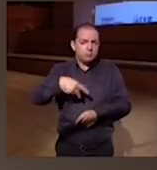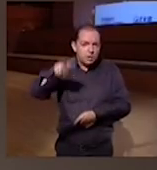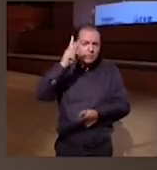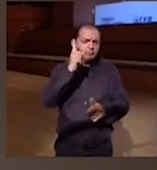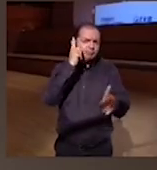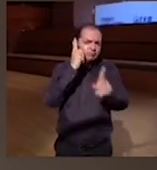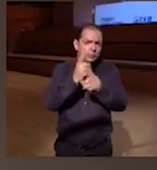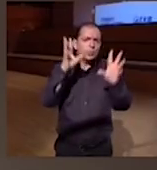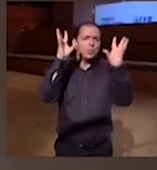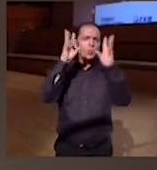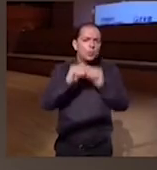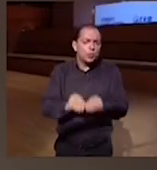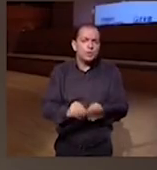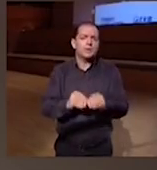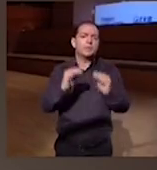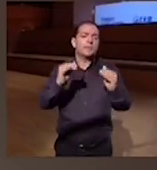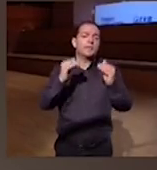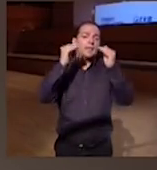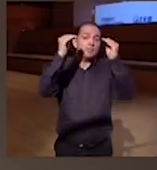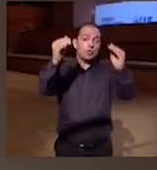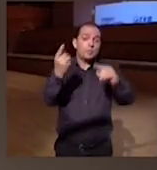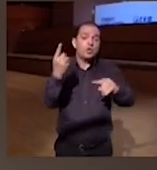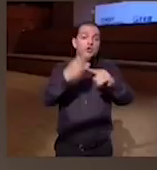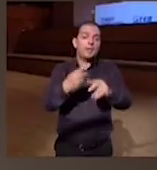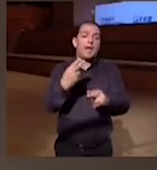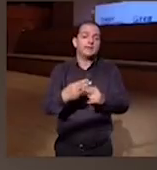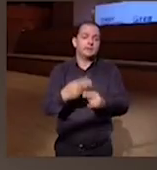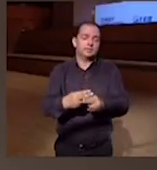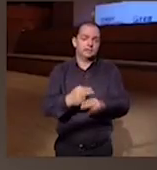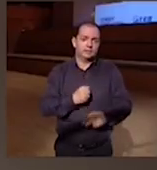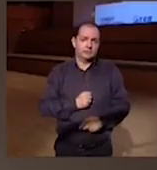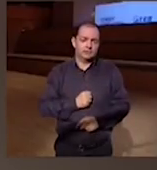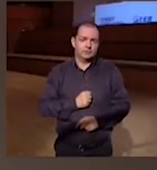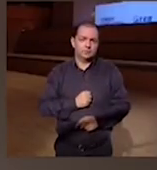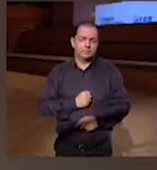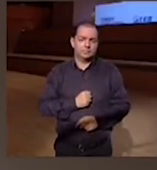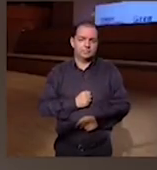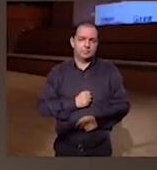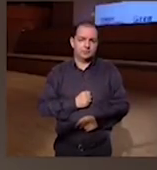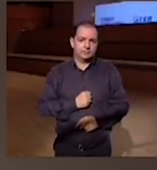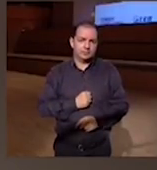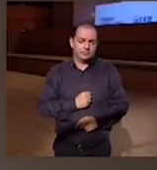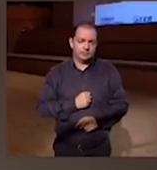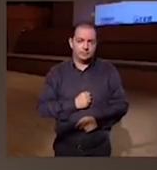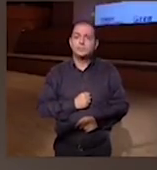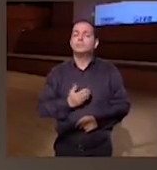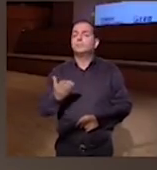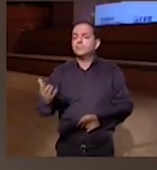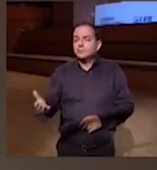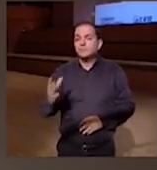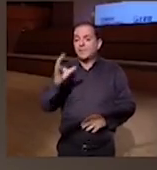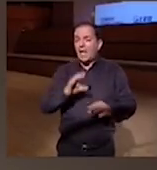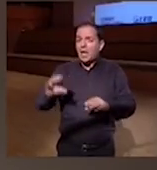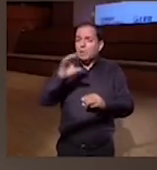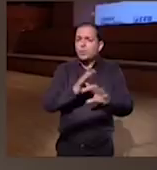σε αυτούς με την υψηλότερη προστιθέμενη αξία. Μιλάμε ωστόσο για επενδύσεις και εννοούμε φυσικά